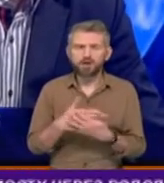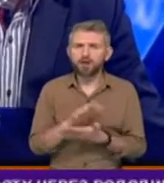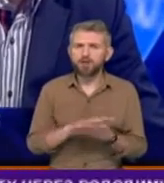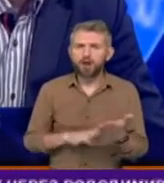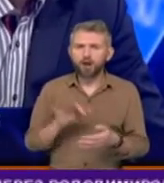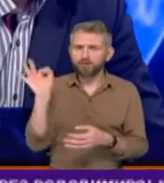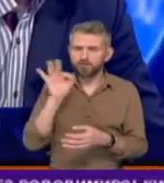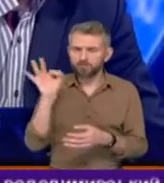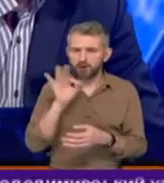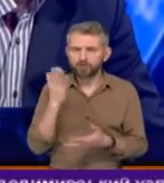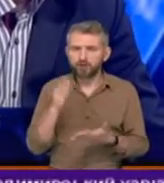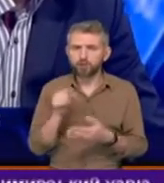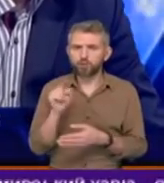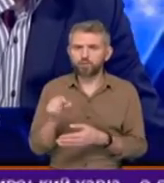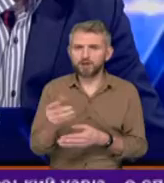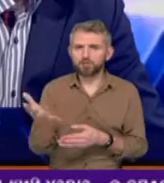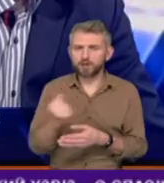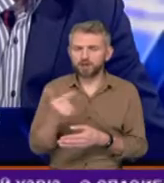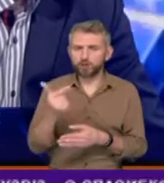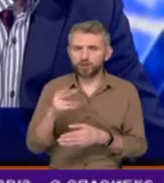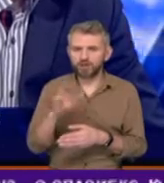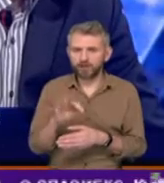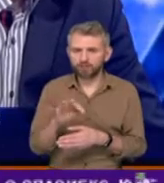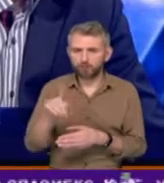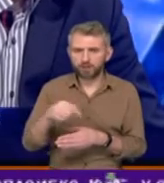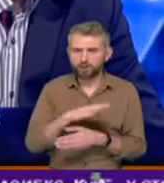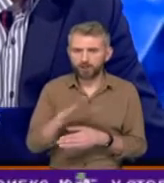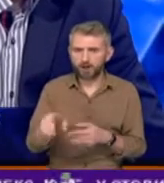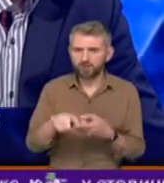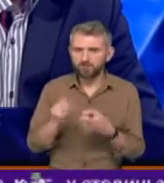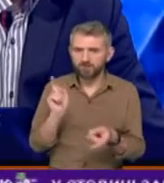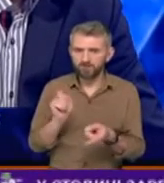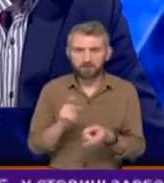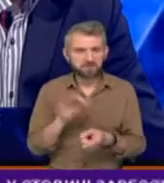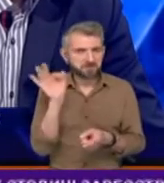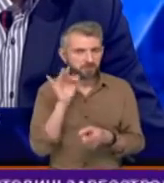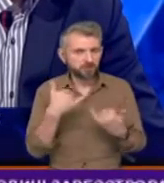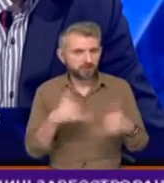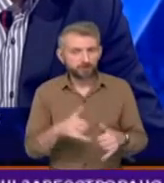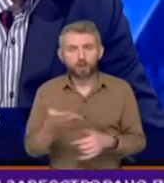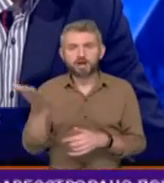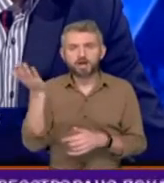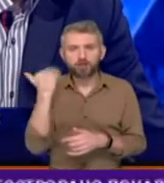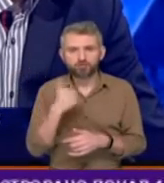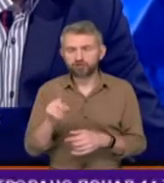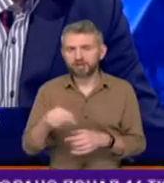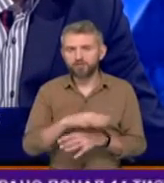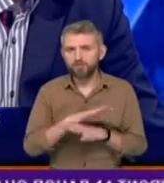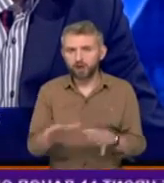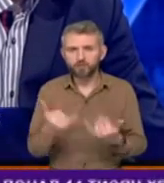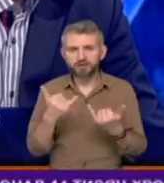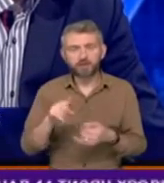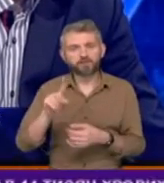Наприклад, що в Німеччині, якщо ви берете громадянство, не вимагається вийти з попереднього? Це дивно. Раніше не вимагалося.